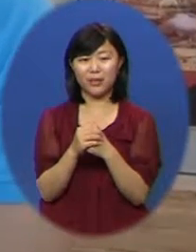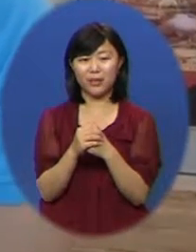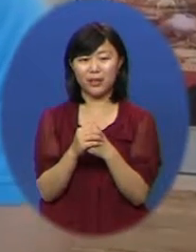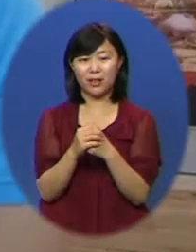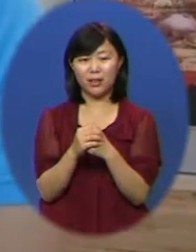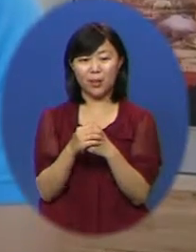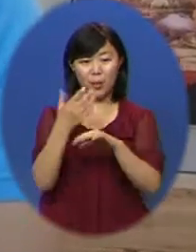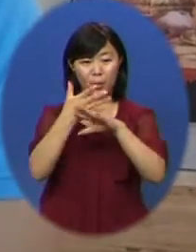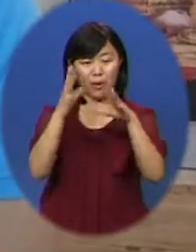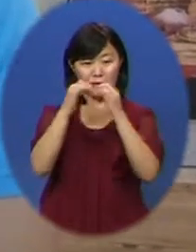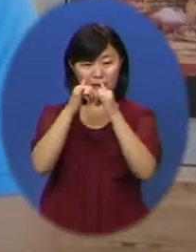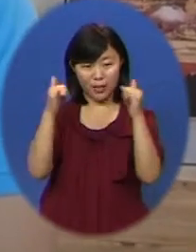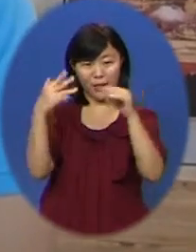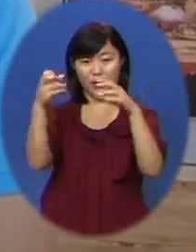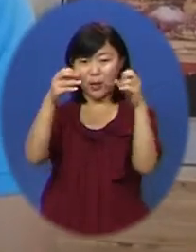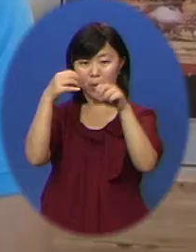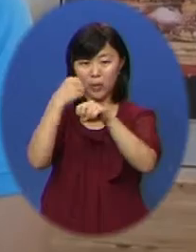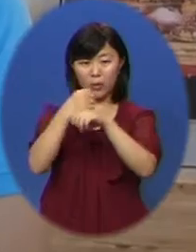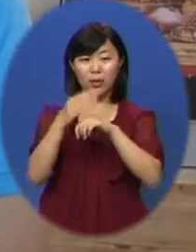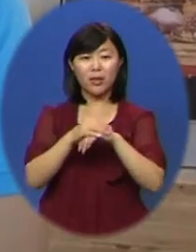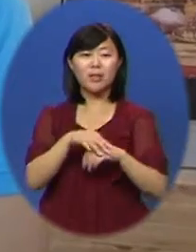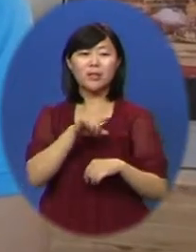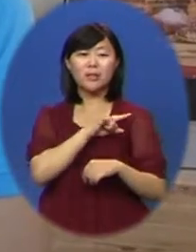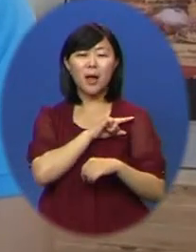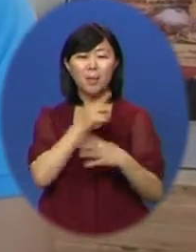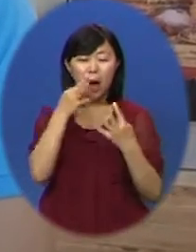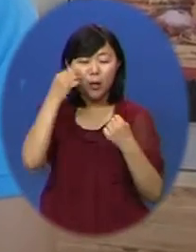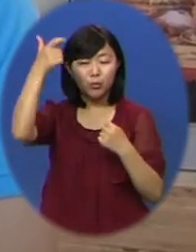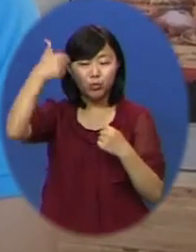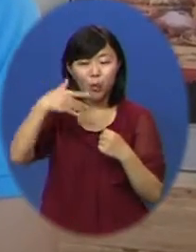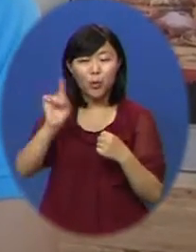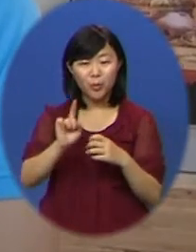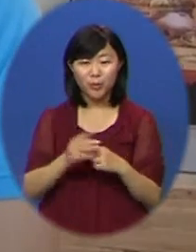외국인들이랑 얘기도 하고. 뭐를 가장 많이 물어보시나요?